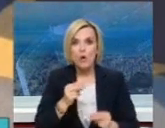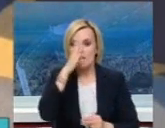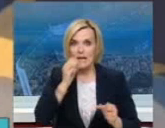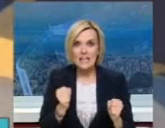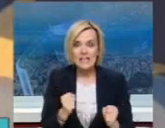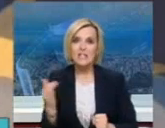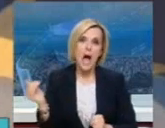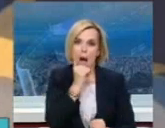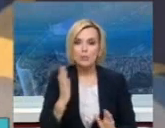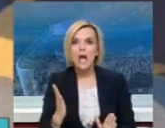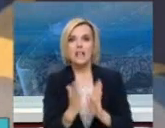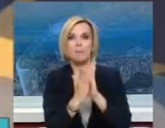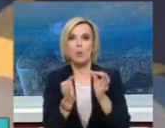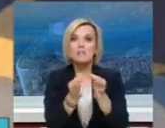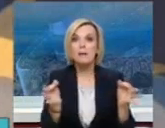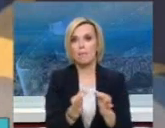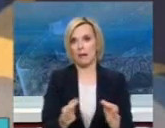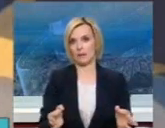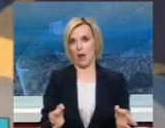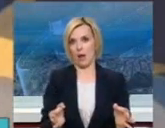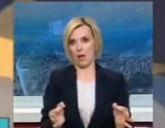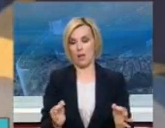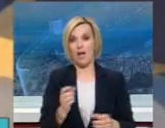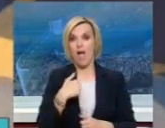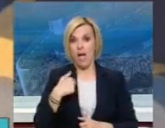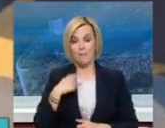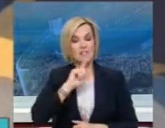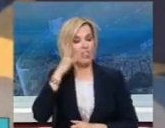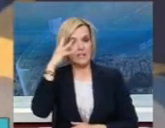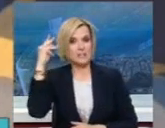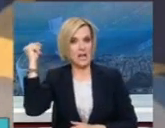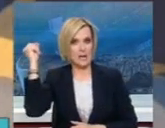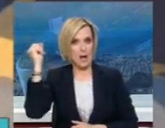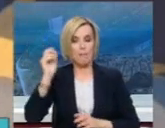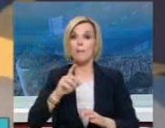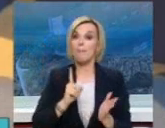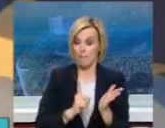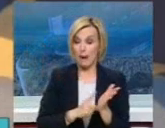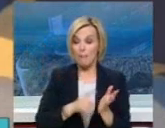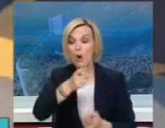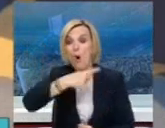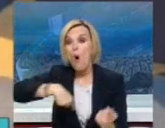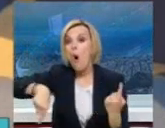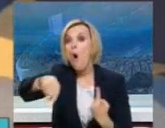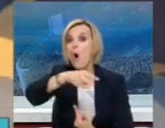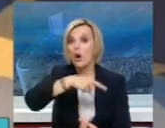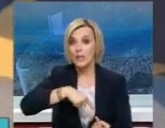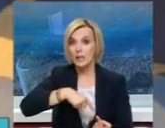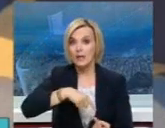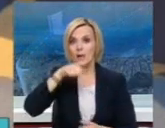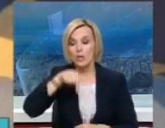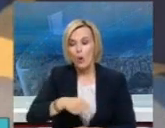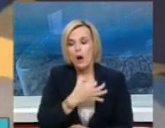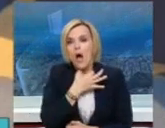της κατάστασης, μην ξεχνώντας όμως ότι σε κάθε περίπτωση πρέπει μέσα και σε αυτήν